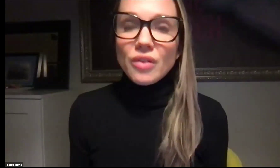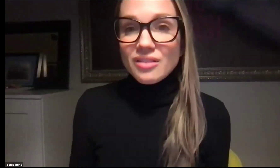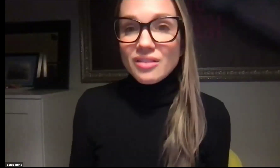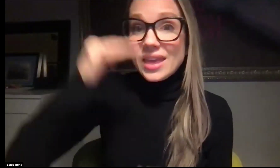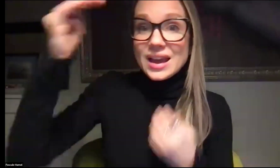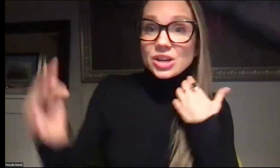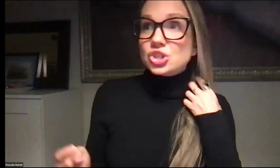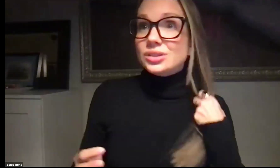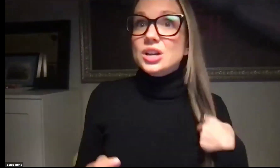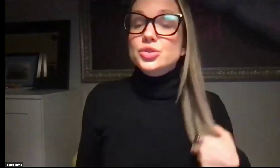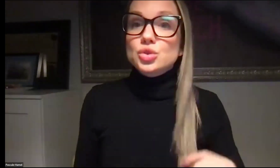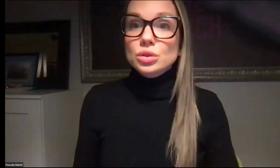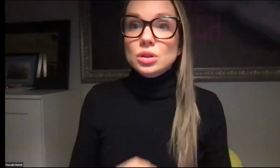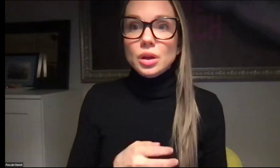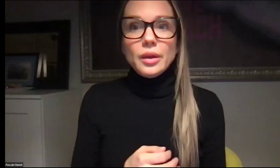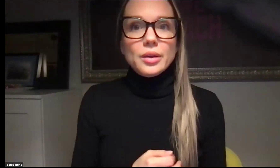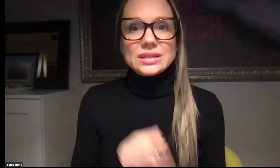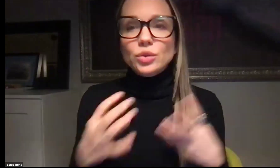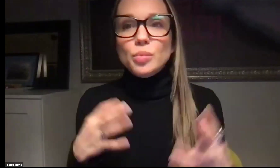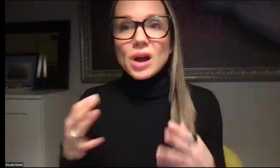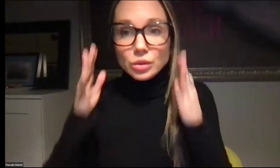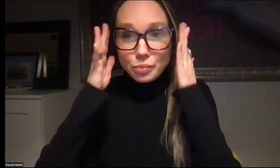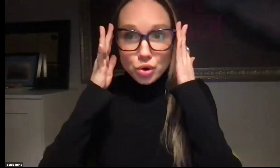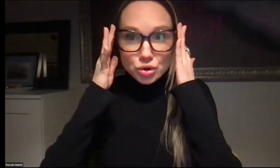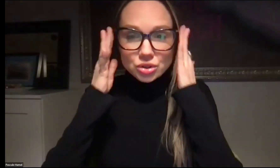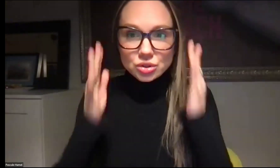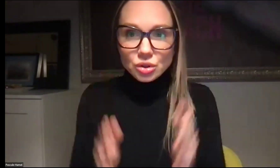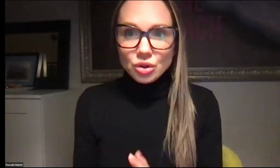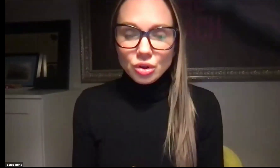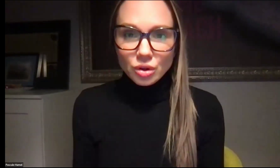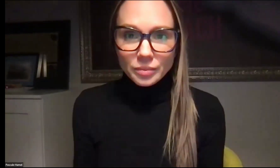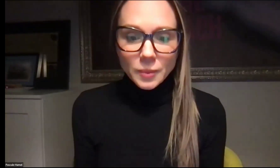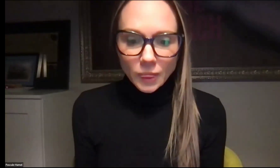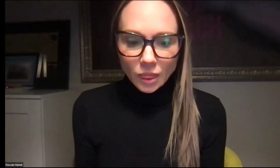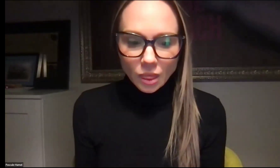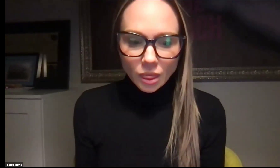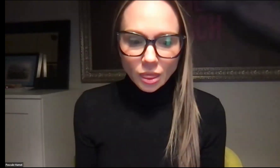que si on va en voyage dans le sud, ça va nous prendre